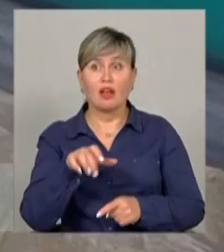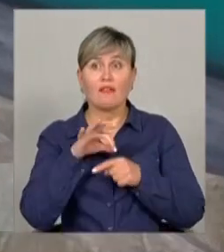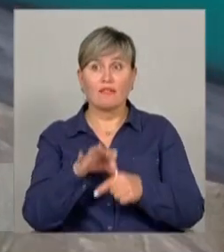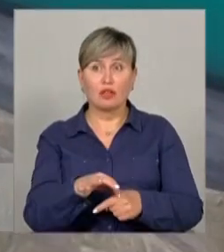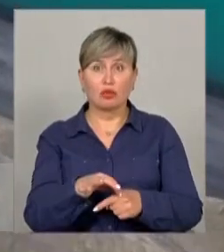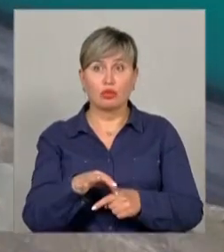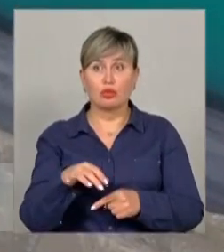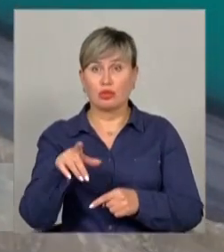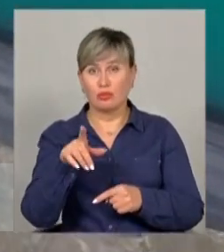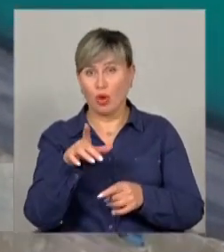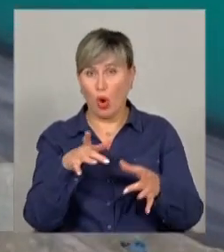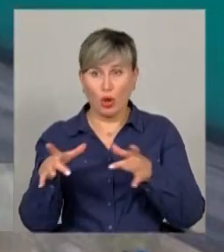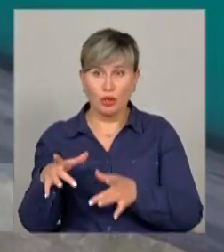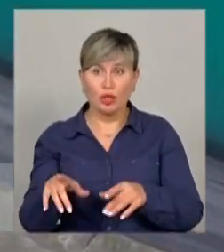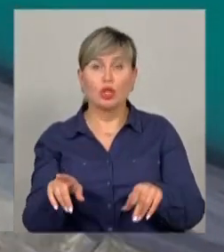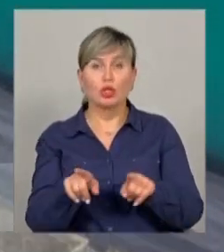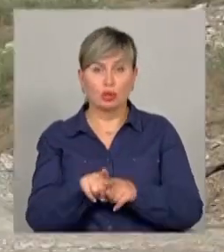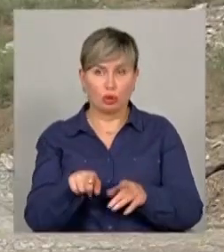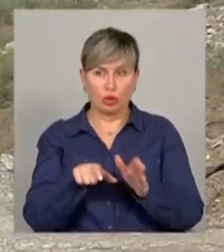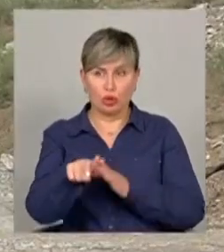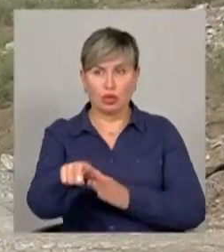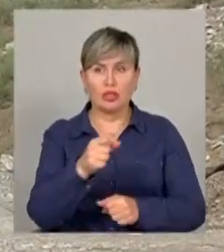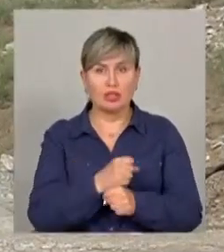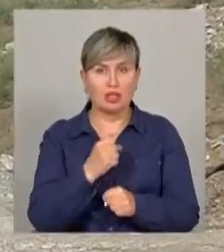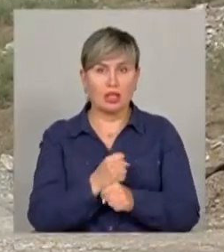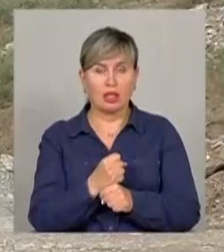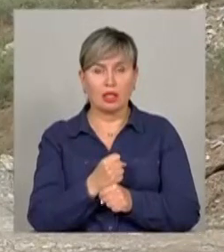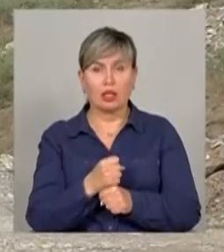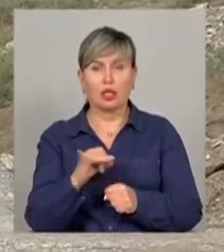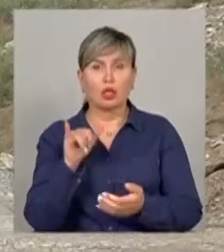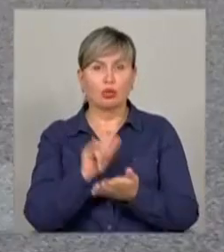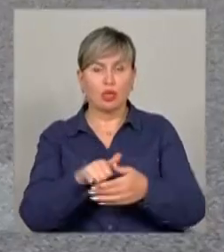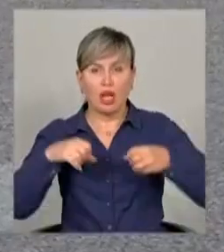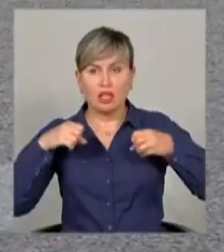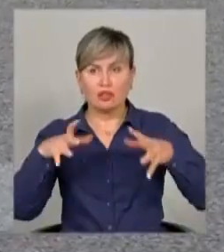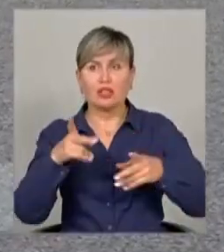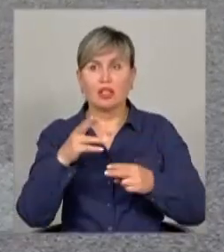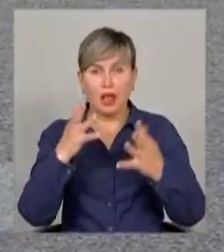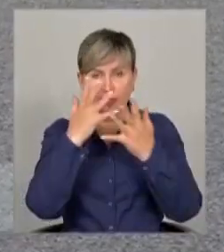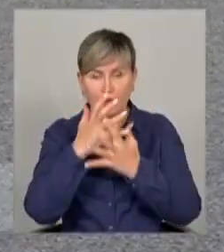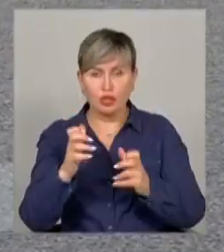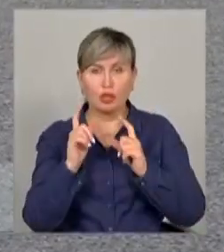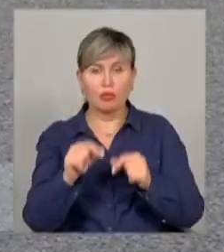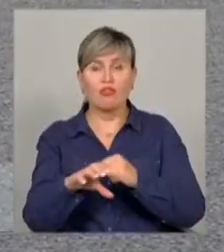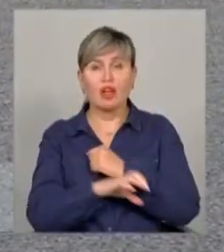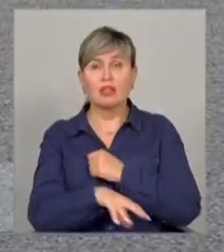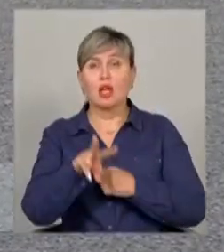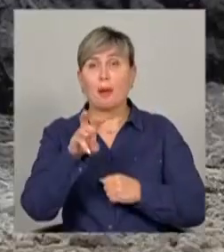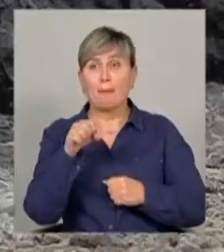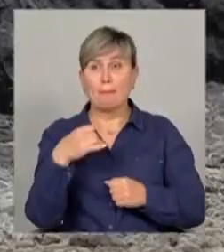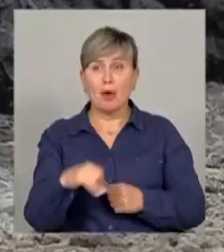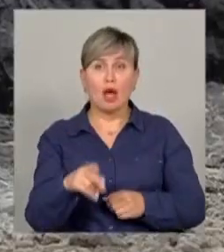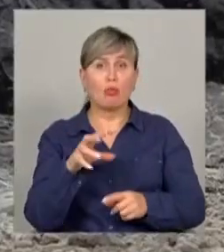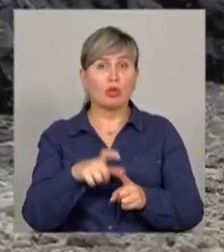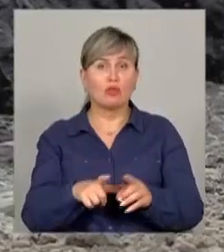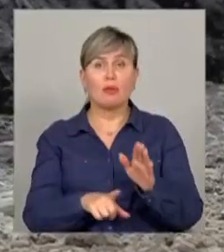озеру Учарал-Акши, тоже заасфальтировали. Там проложили тротуары и установили освещение для ночных поездок. В конце мая, по словам ответственных